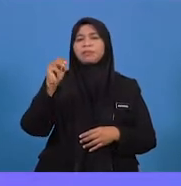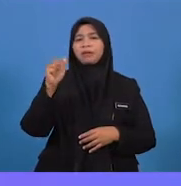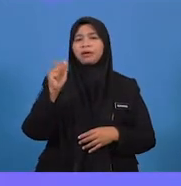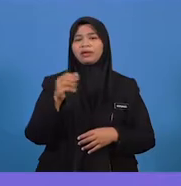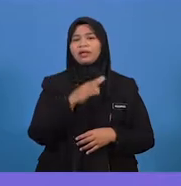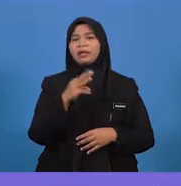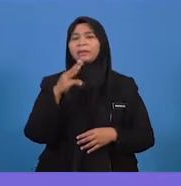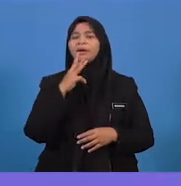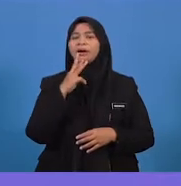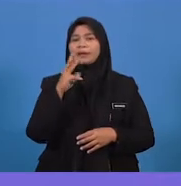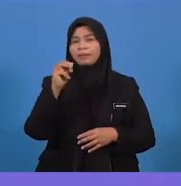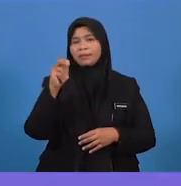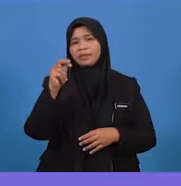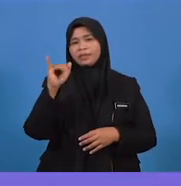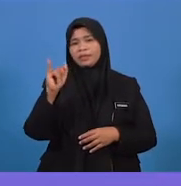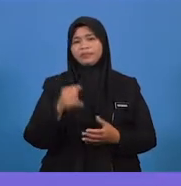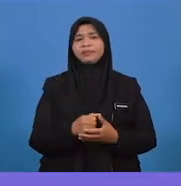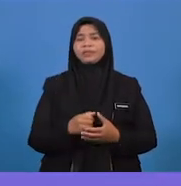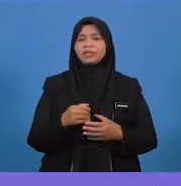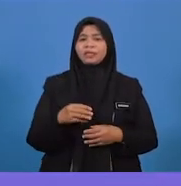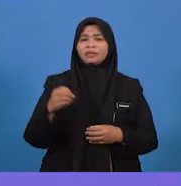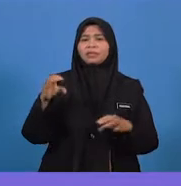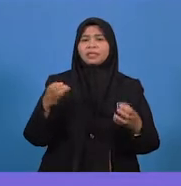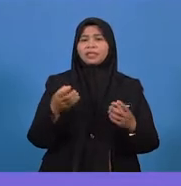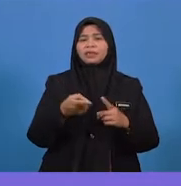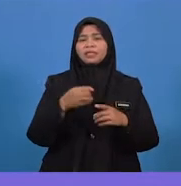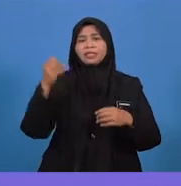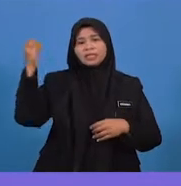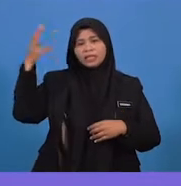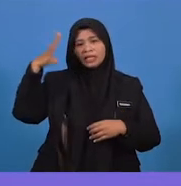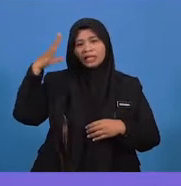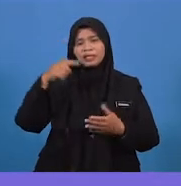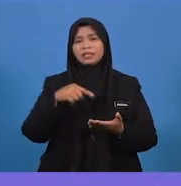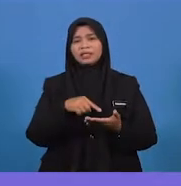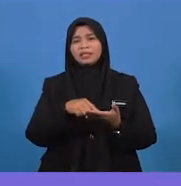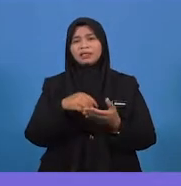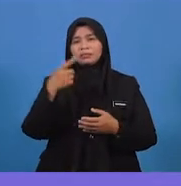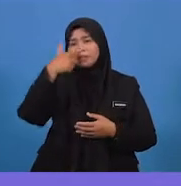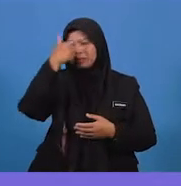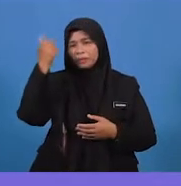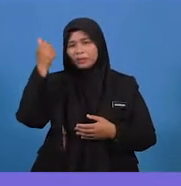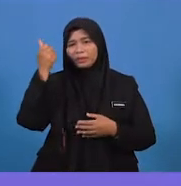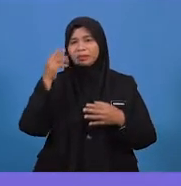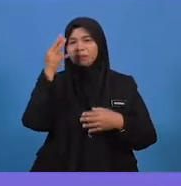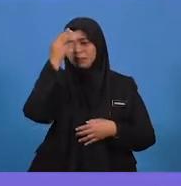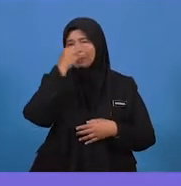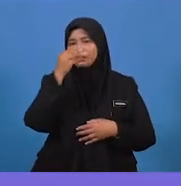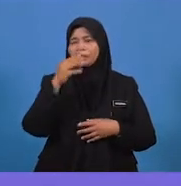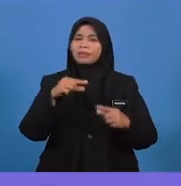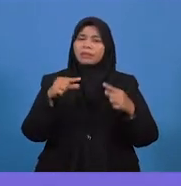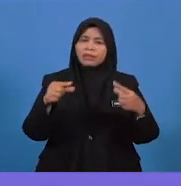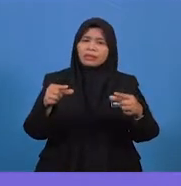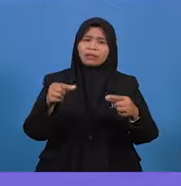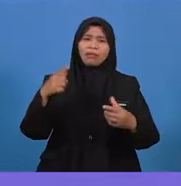mani. Penciptaan daripada cahaya ini menyebabkan malaikat boleh bergerak lebih